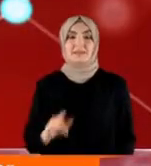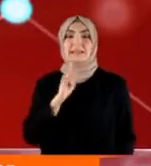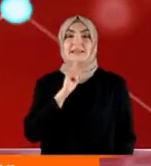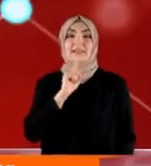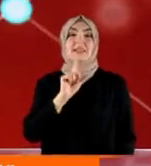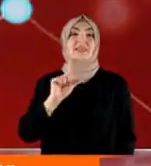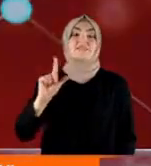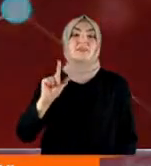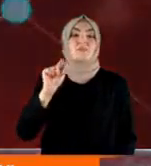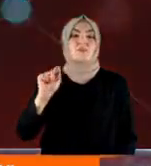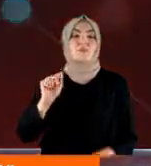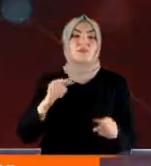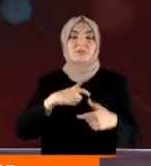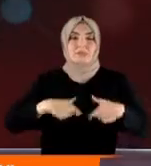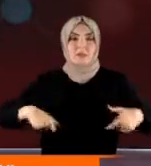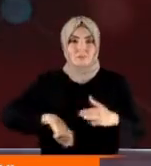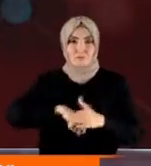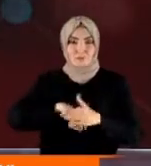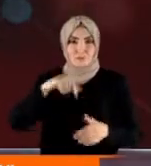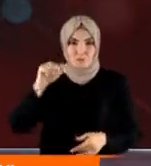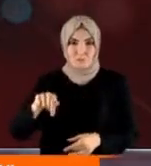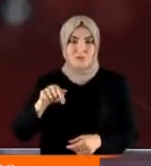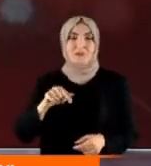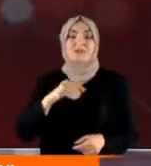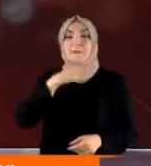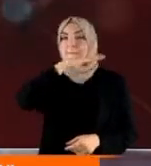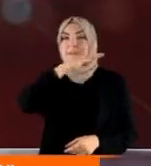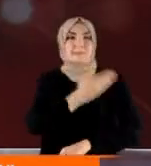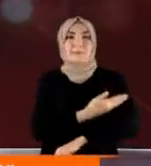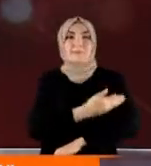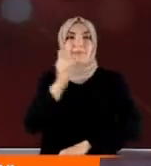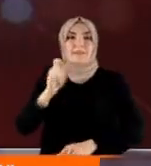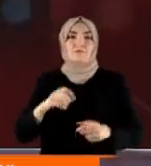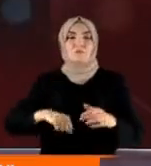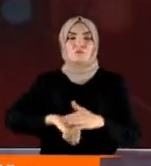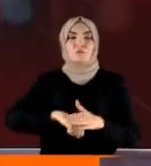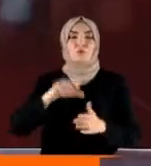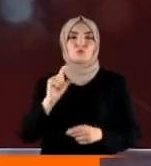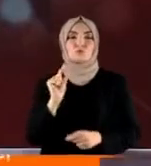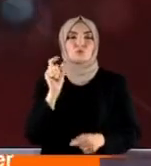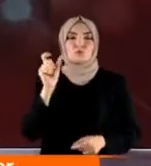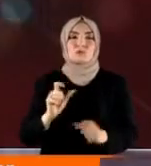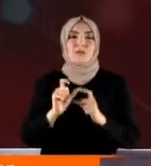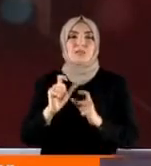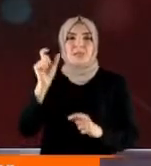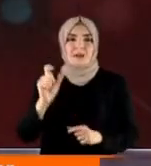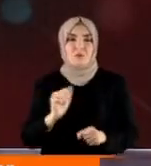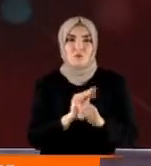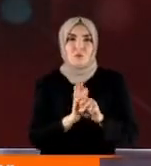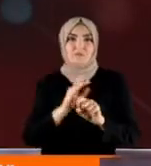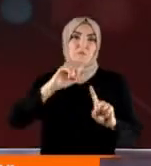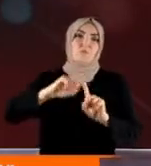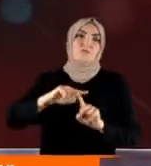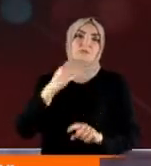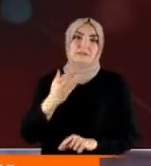Liverpool'un Mısırlı futbolcusu Muhammed Salah'ın Covid testi pozitif çıkmıştı. Hastalığın nasıl bulaştığını anlamak zor değil